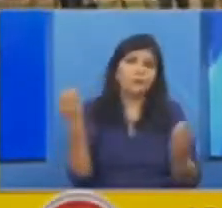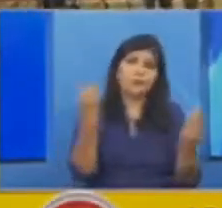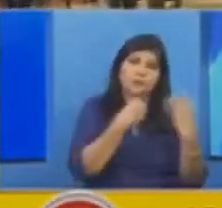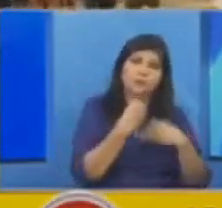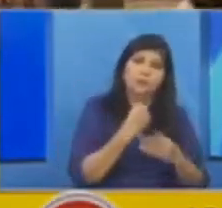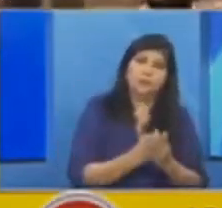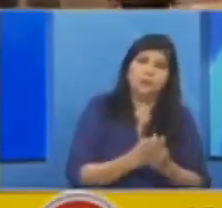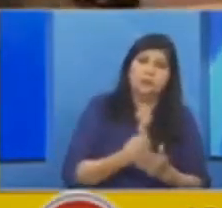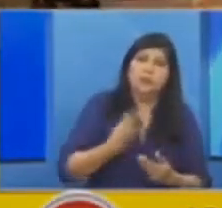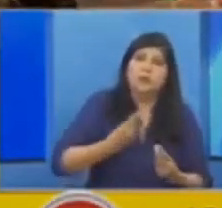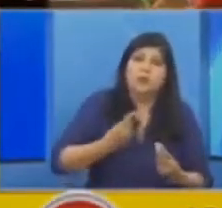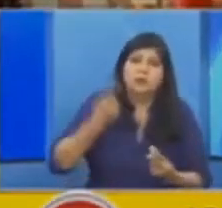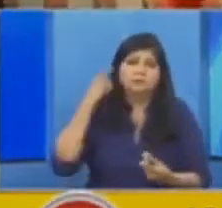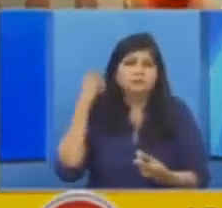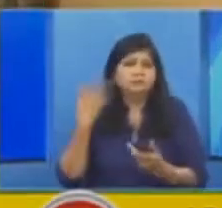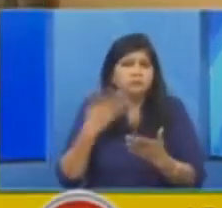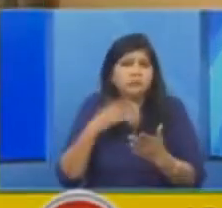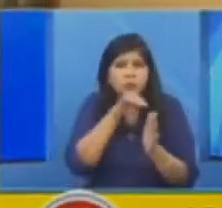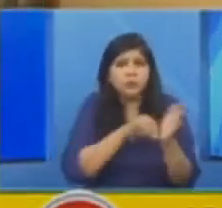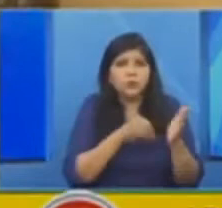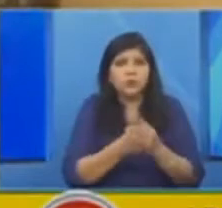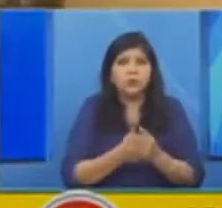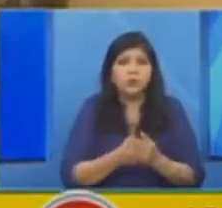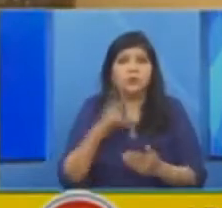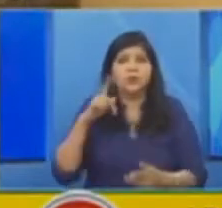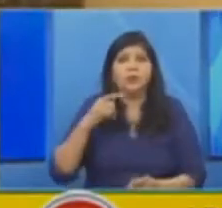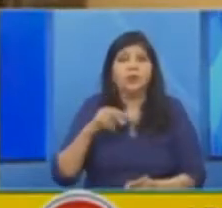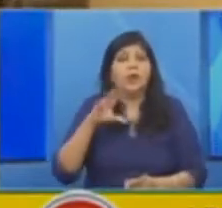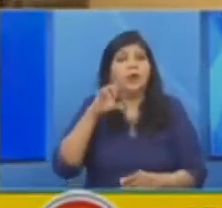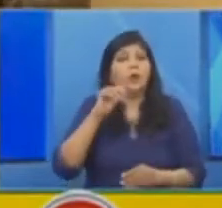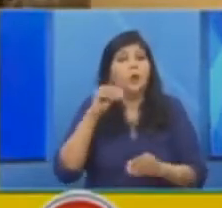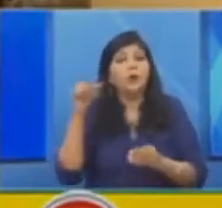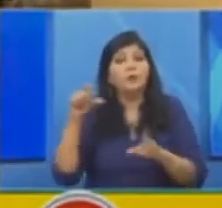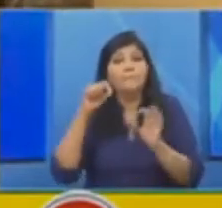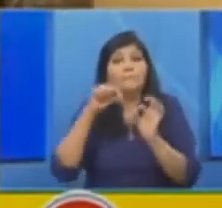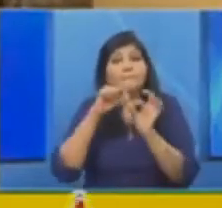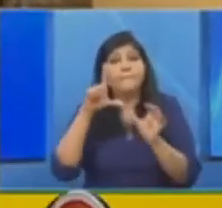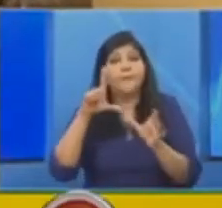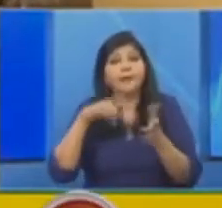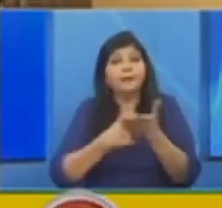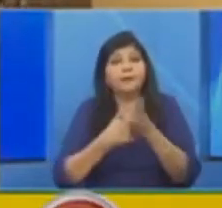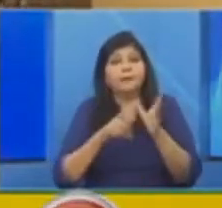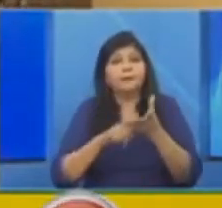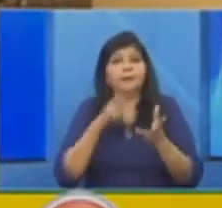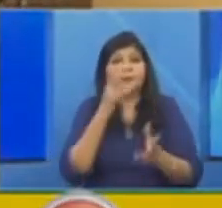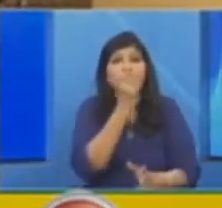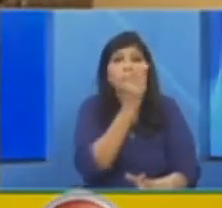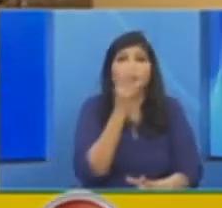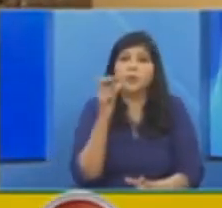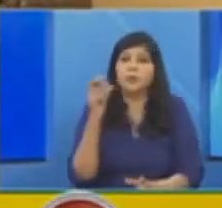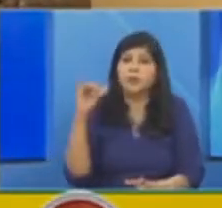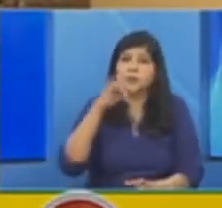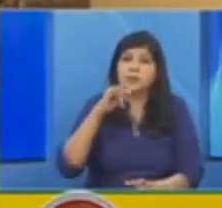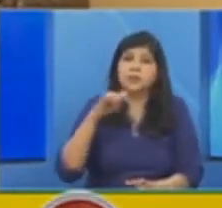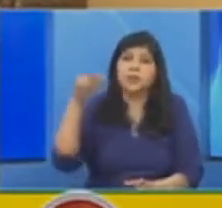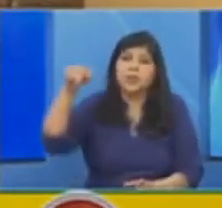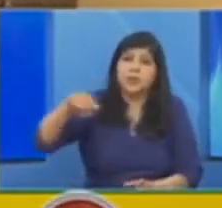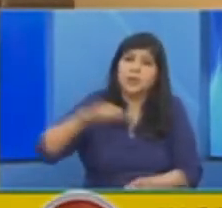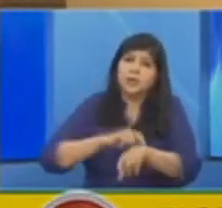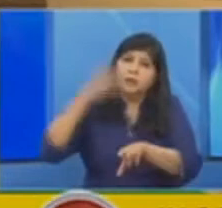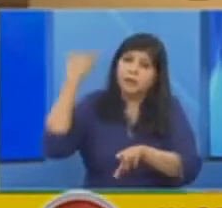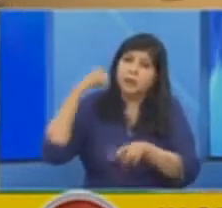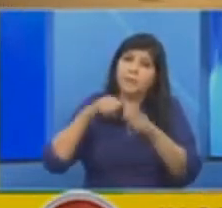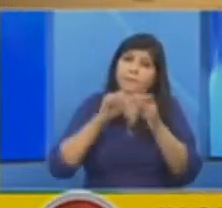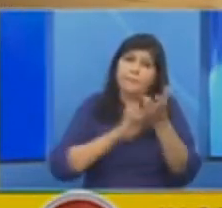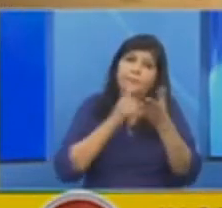कई किसे भी सुने एक डॉक्स बल्राम ने 2006 में अमर्नात यात्रा के